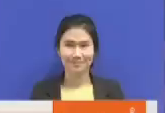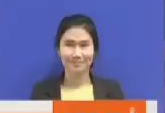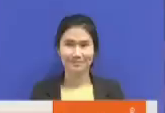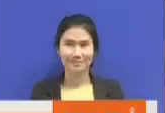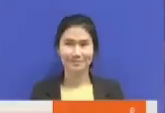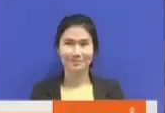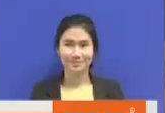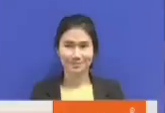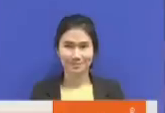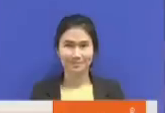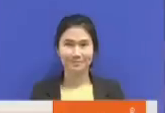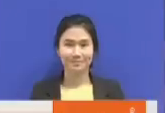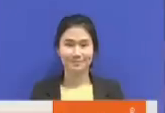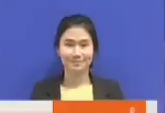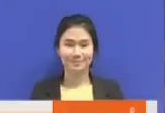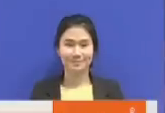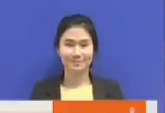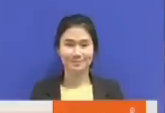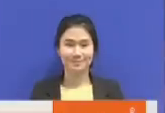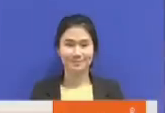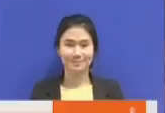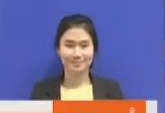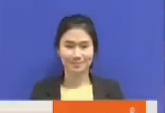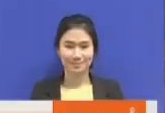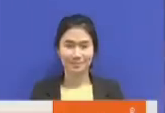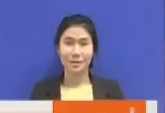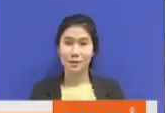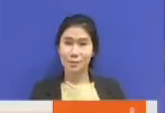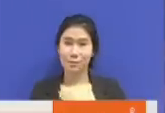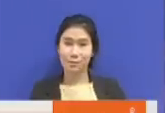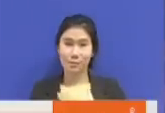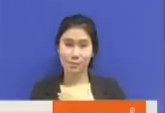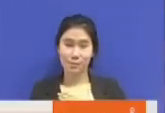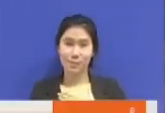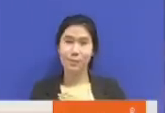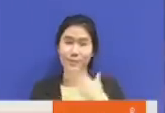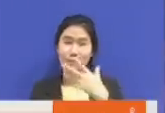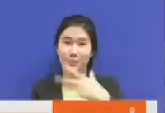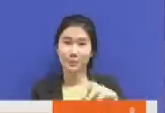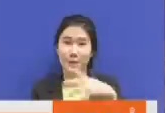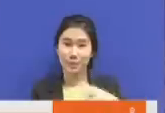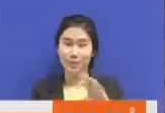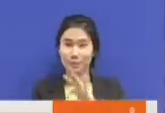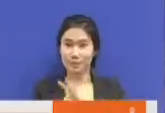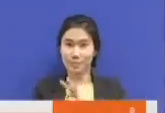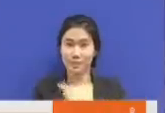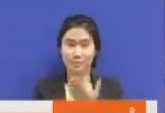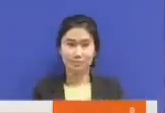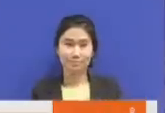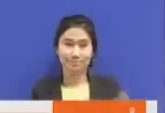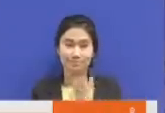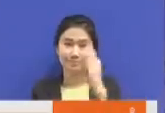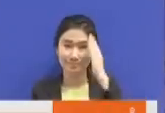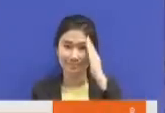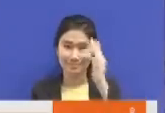มีเรื่องที่จะพอไม่เชื่อต้องฉาบเรียนแจ้งต่อที่ประชุม